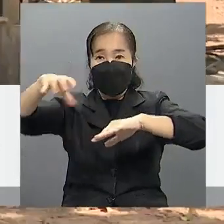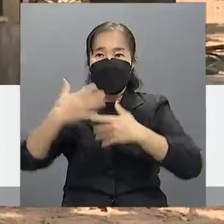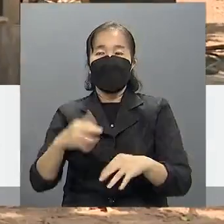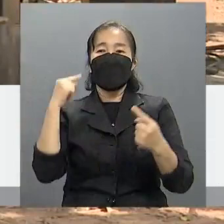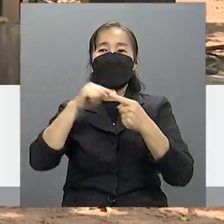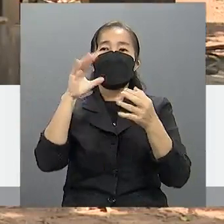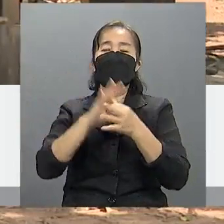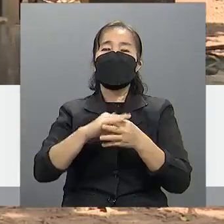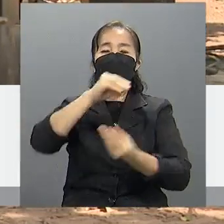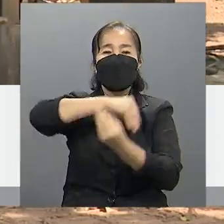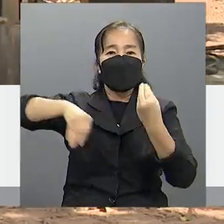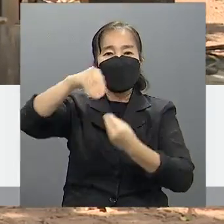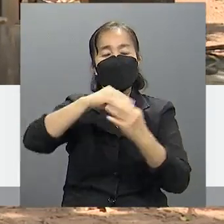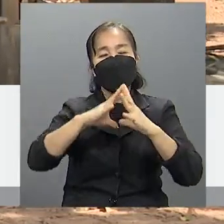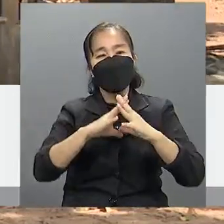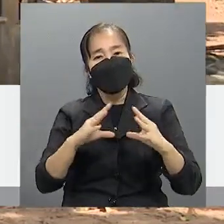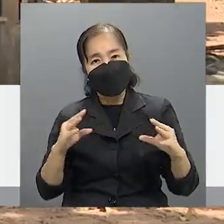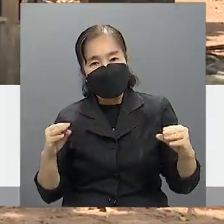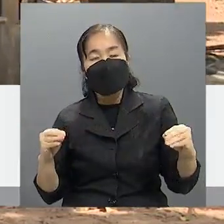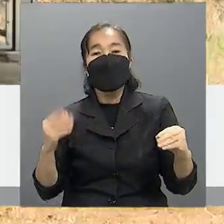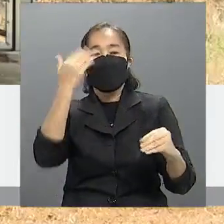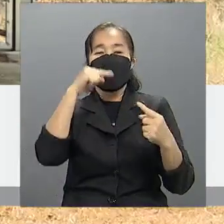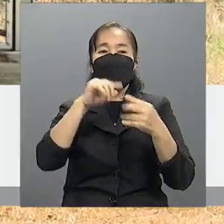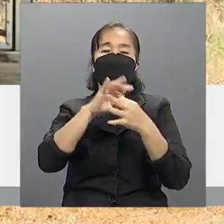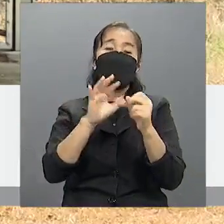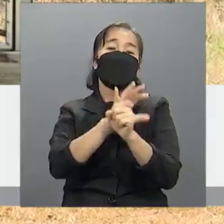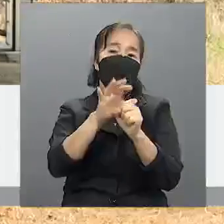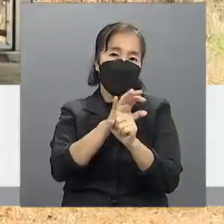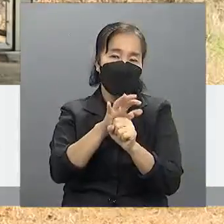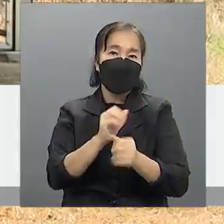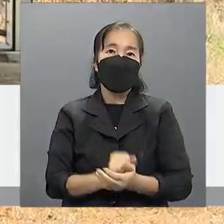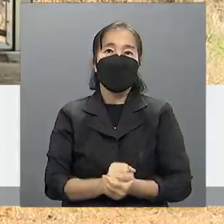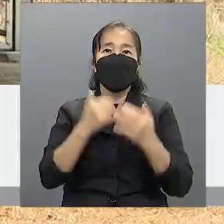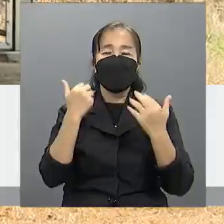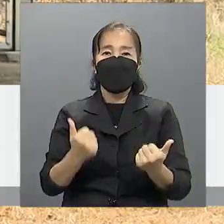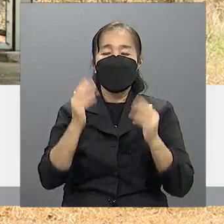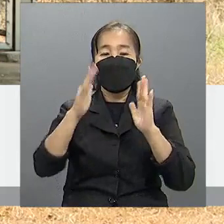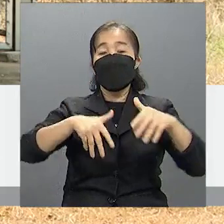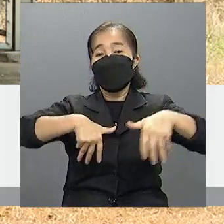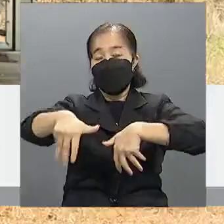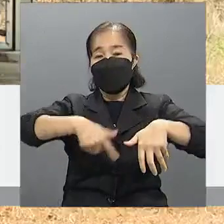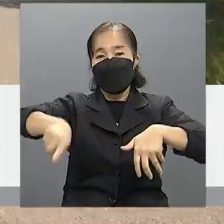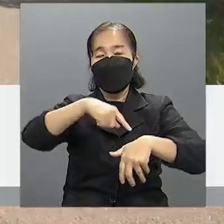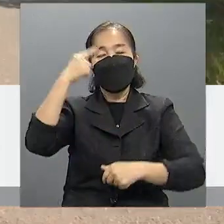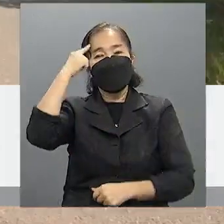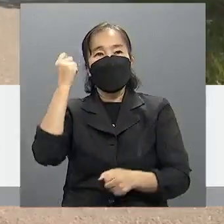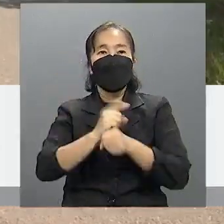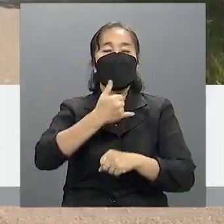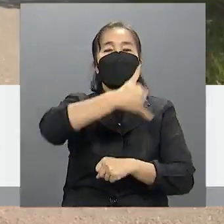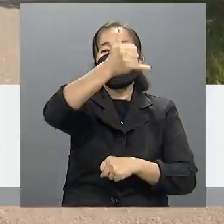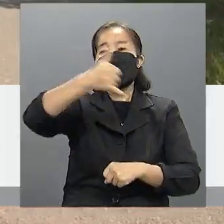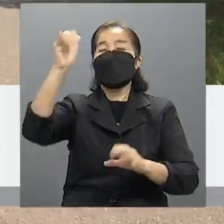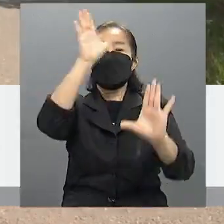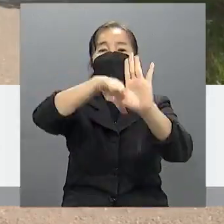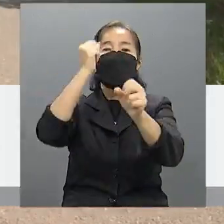บเซาหลังการแพร่ระบาดของโควิด -19 ทำให้คนในชุมชนต้องออกไปหางานทำนอกพื้นที่เป็นจำนวนมาก